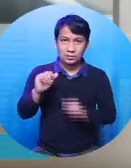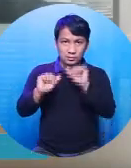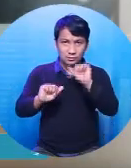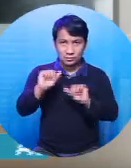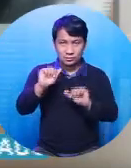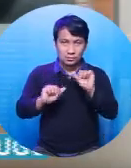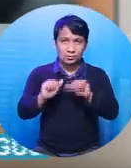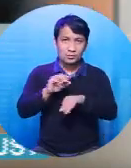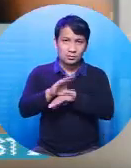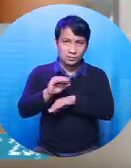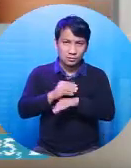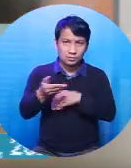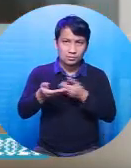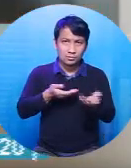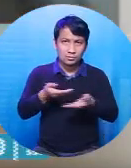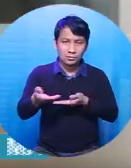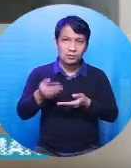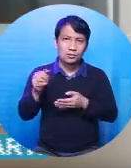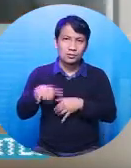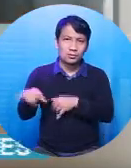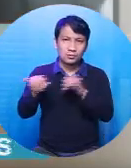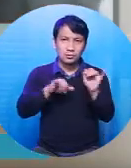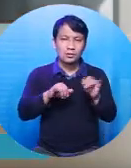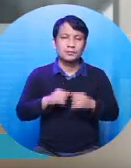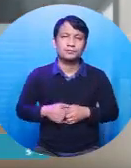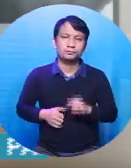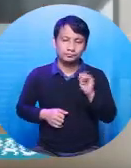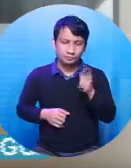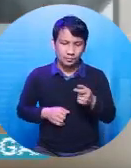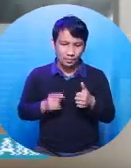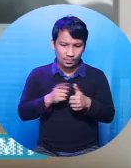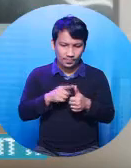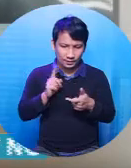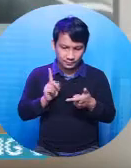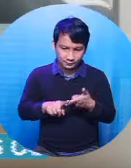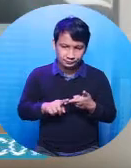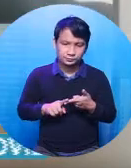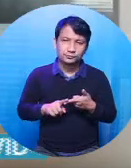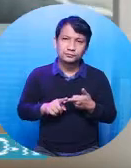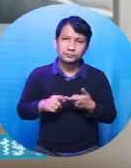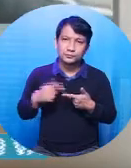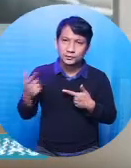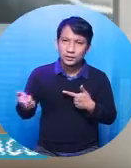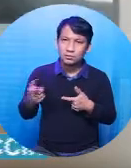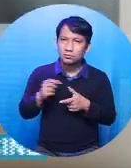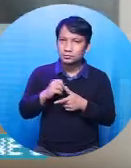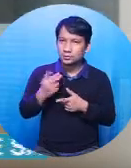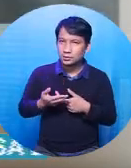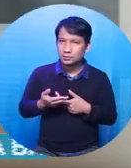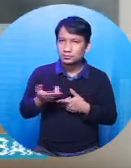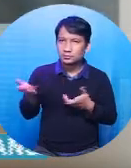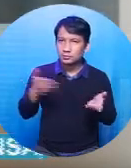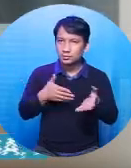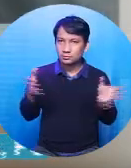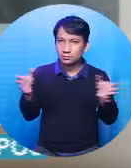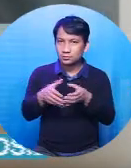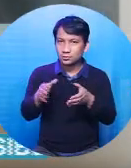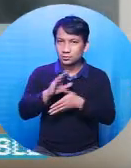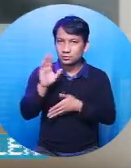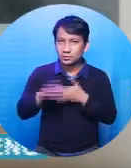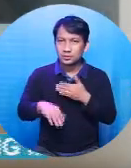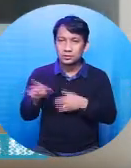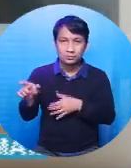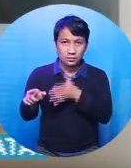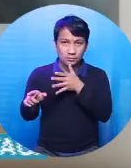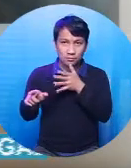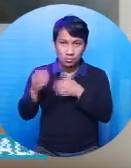assessment, counseling, and all. So yan. Tapos pangalawa, it's either para buuin pamilya nyo, si Mama